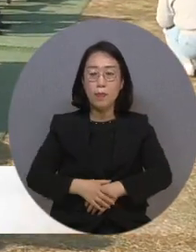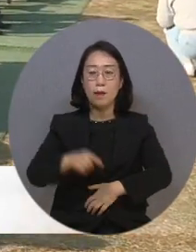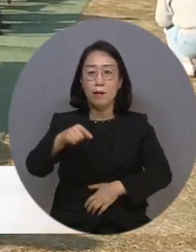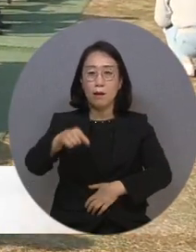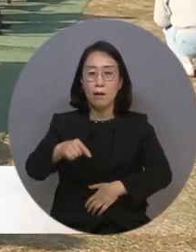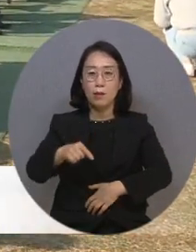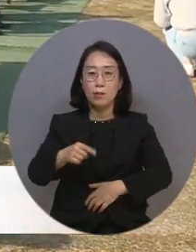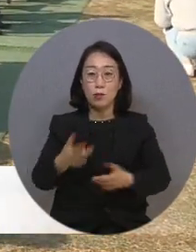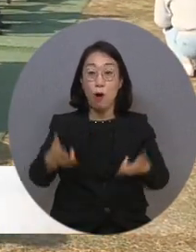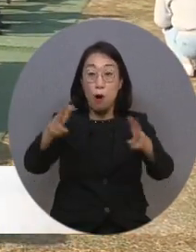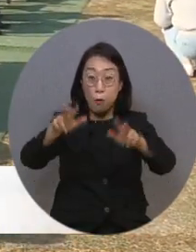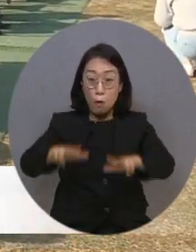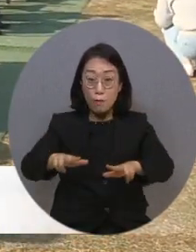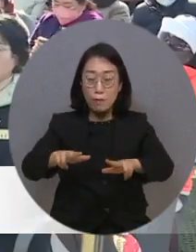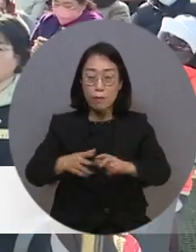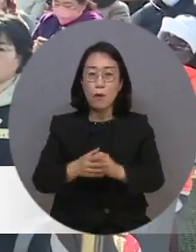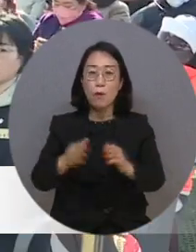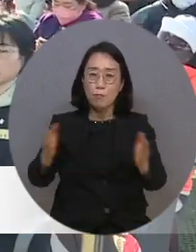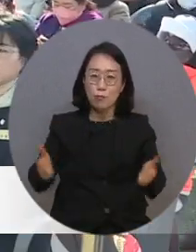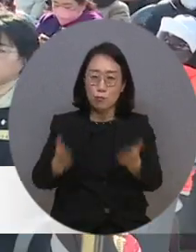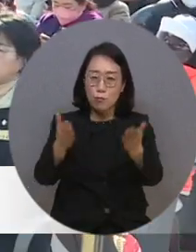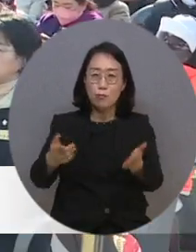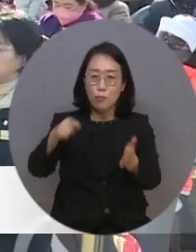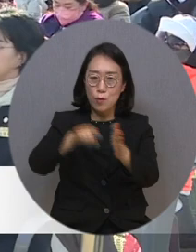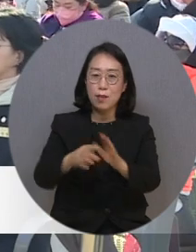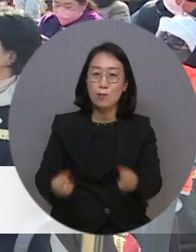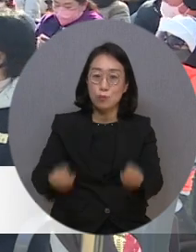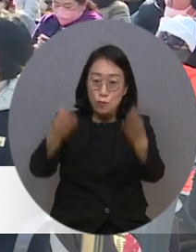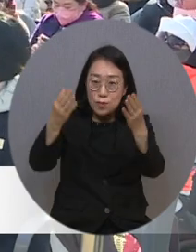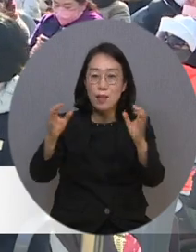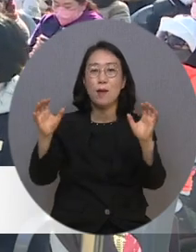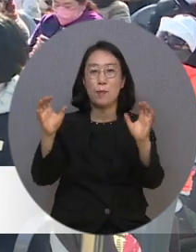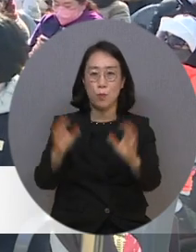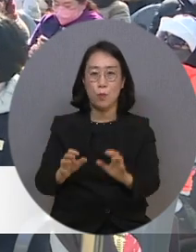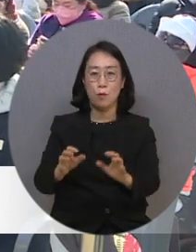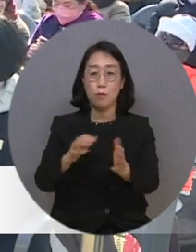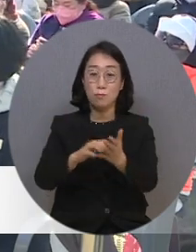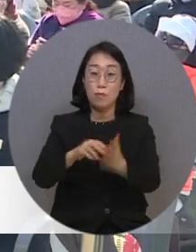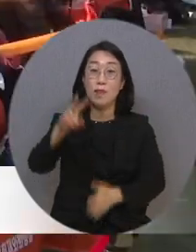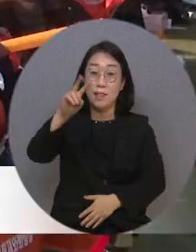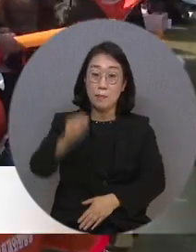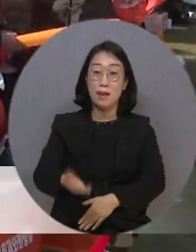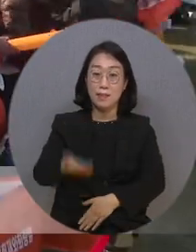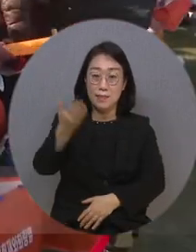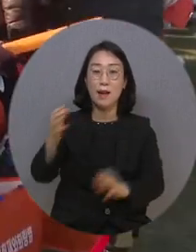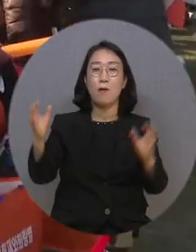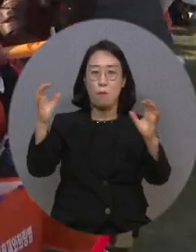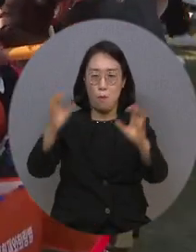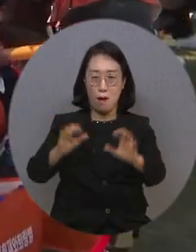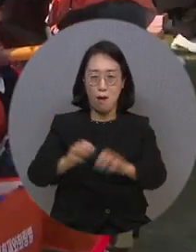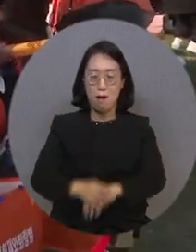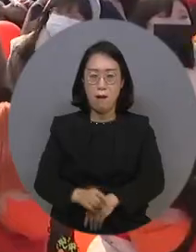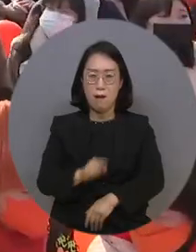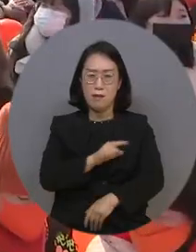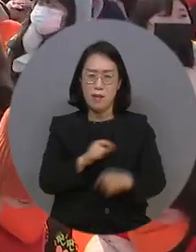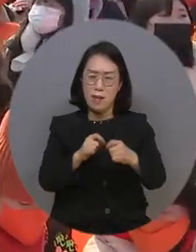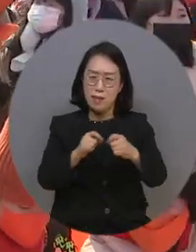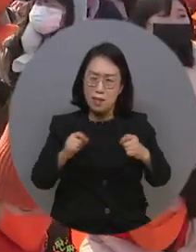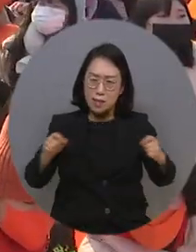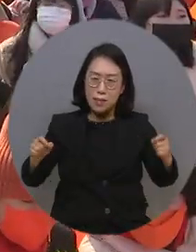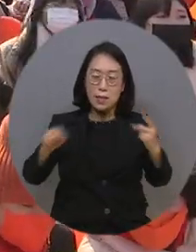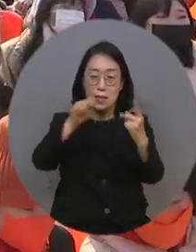국제정원 박람회 부모 페스타가 2만여 명이 함께한 가운데 성황리에 열렸습니다 전국에서 가장 긴